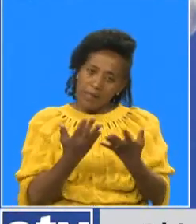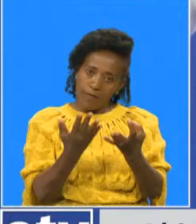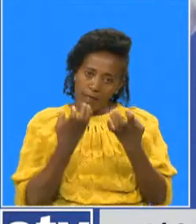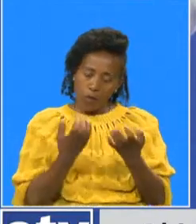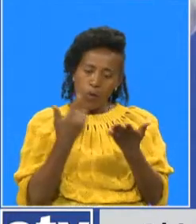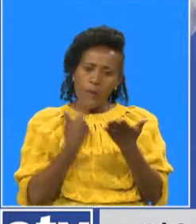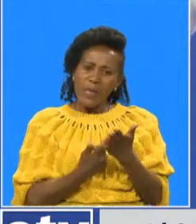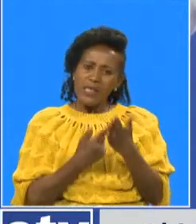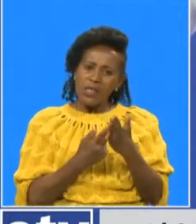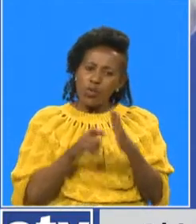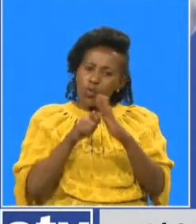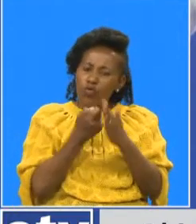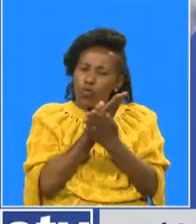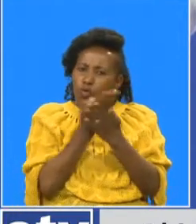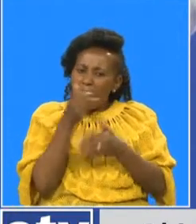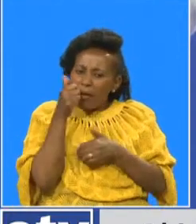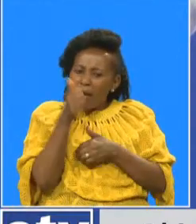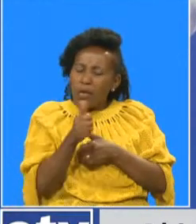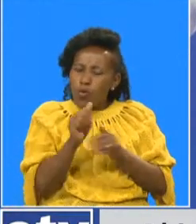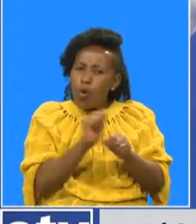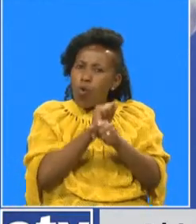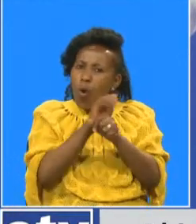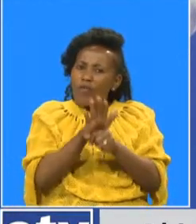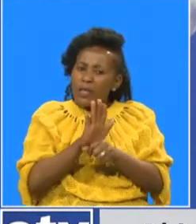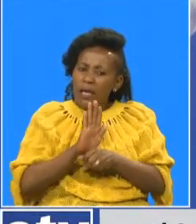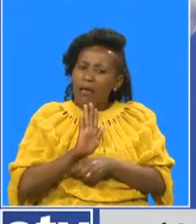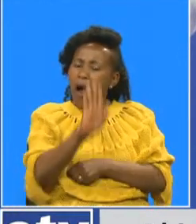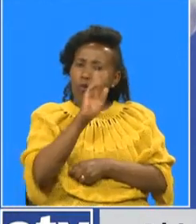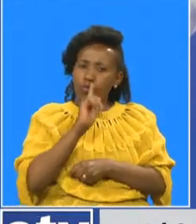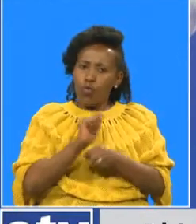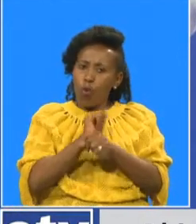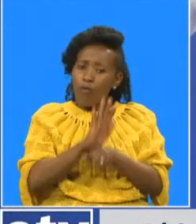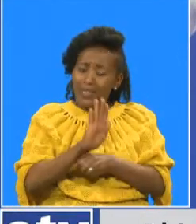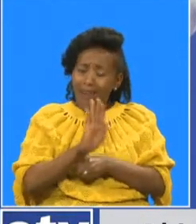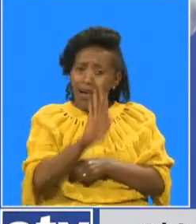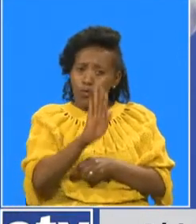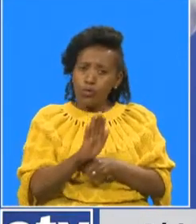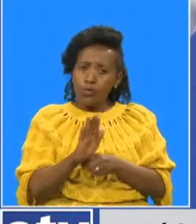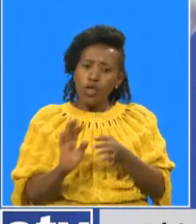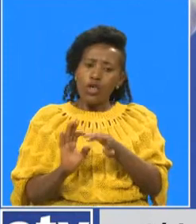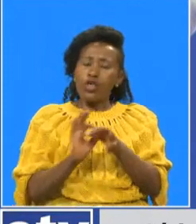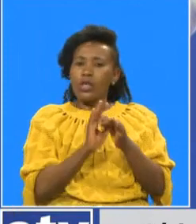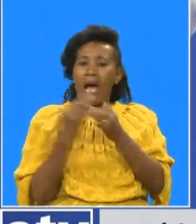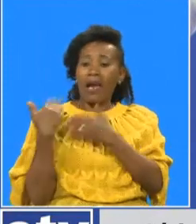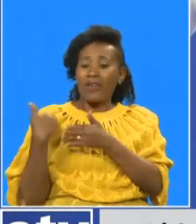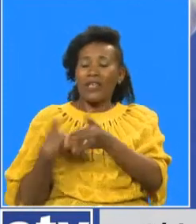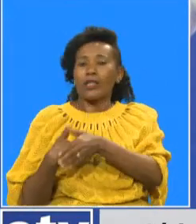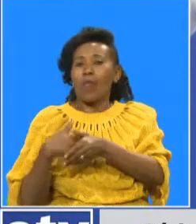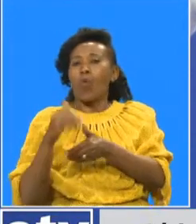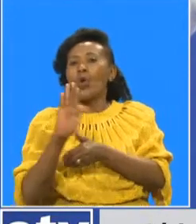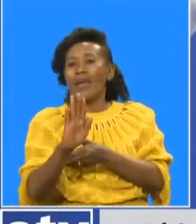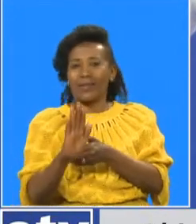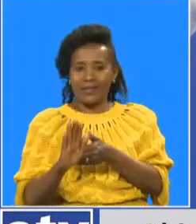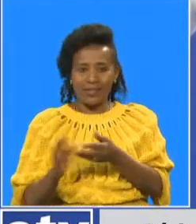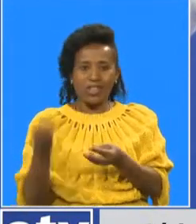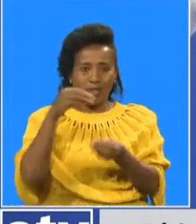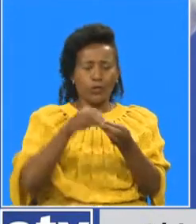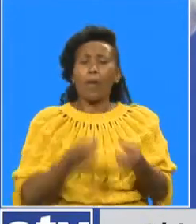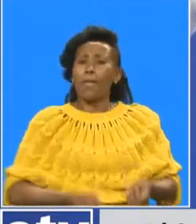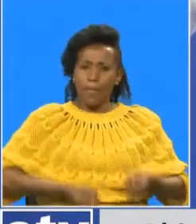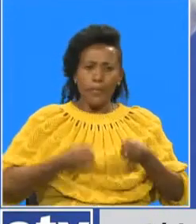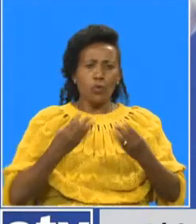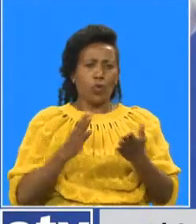የምፈልገው በዚህ ክሪቲካል ታይምም ራሱ ለኮቪድ ብለው ራሱ ሶሻል ሪስፖንሲቢሊቲ የመወጣትም ጭምር ነው